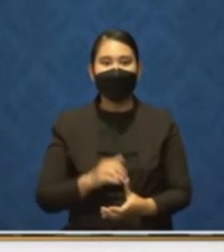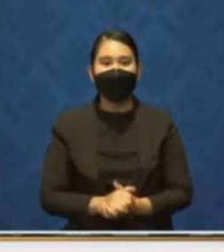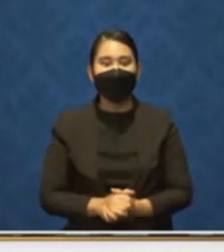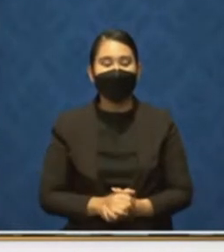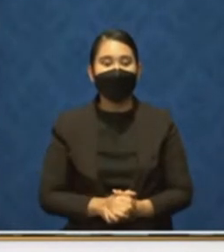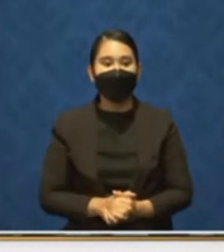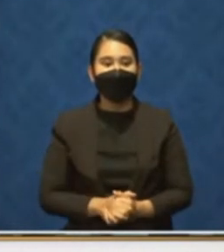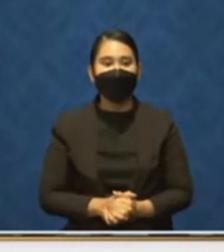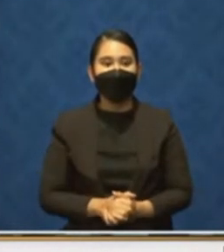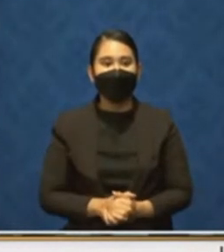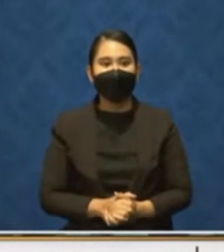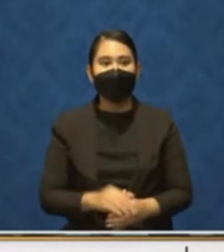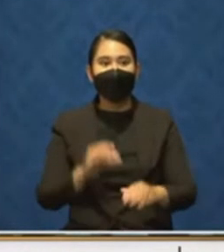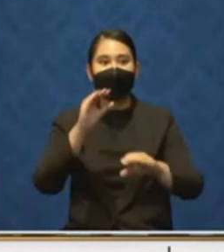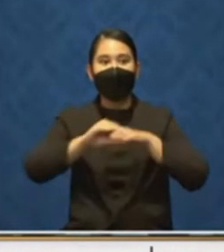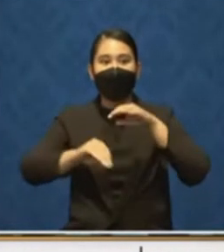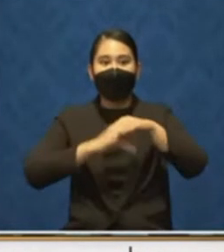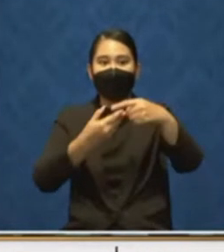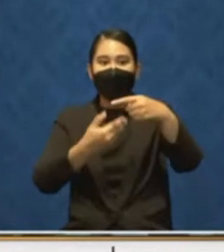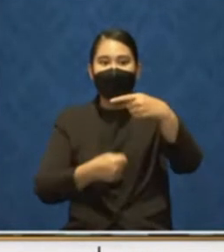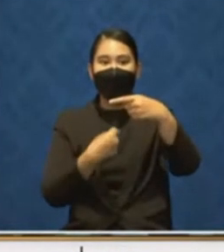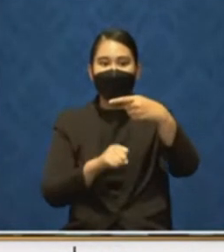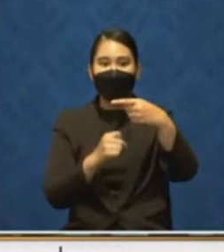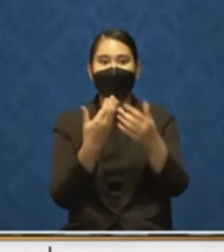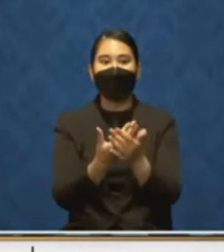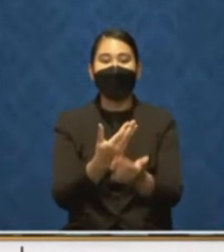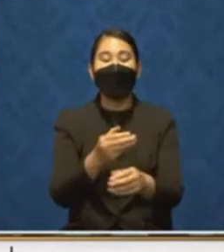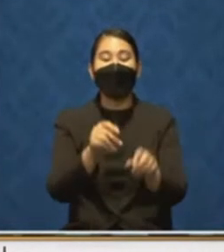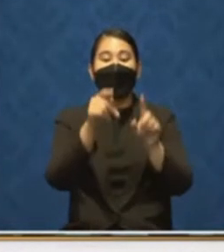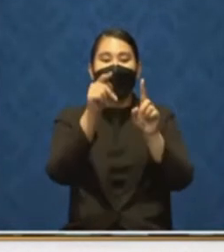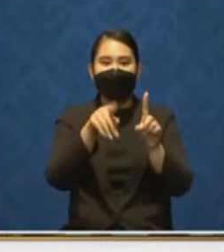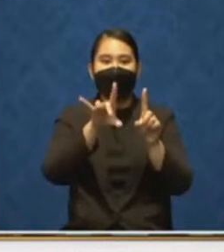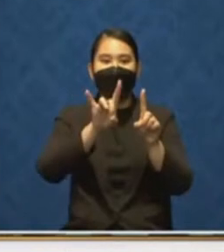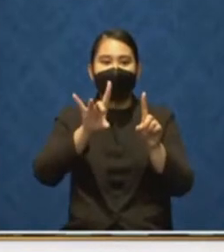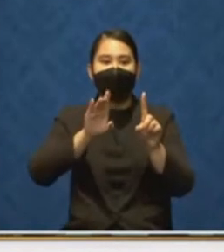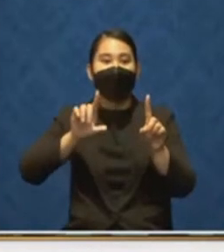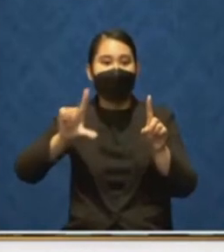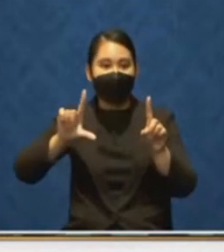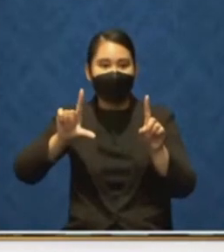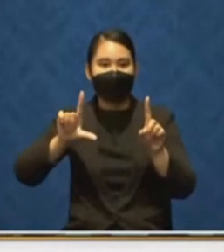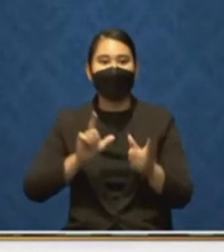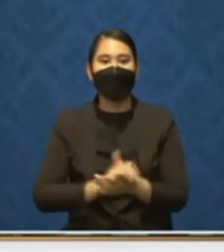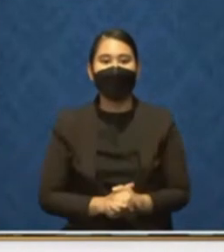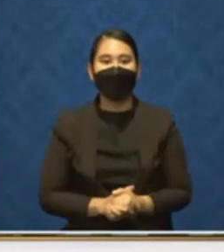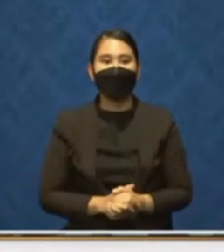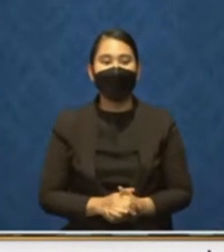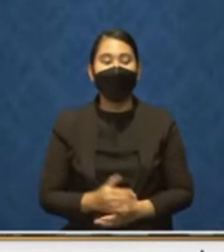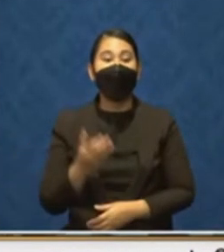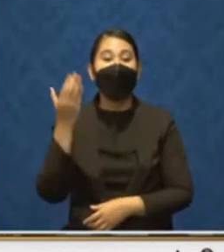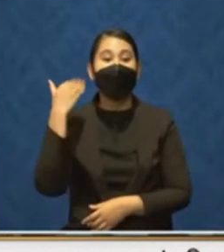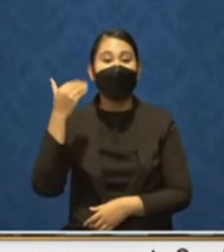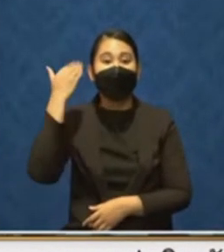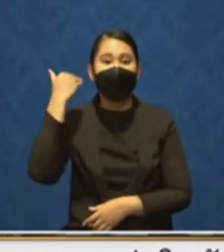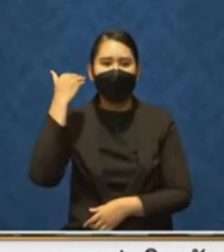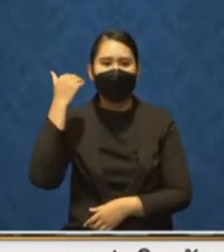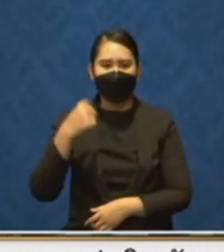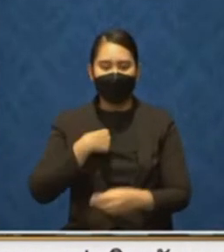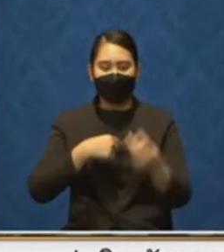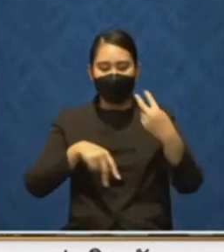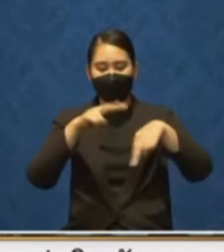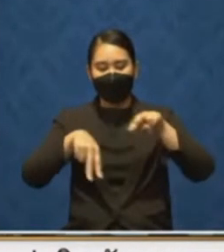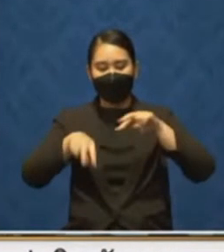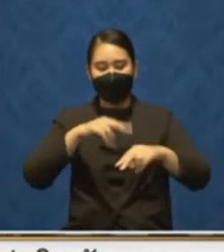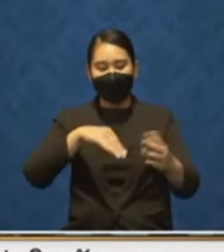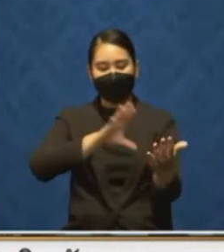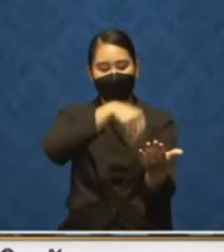10โครงการครับท่านแต่ร้อยล้านสมัยก่อนเดี๋ยวผมก็ไปตรวจย้อนหลังจากสถาน